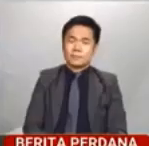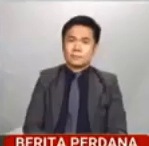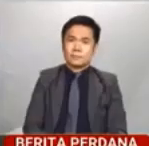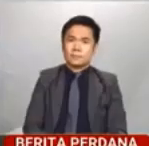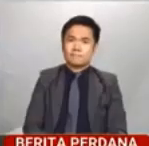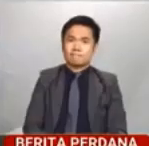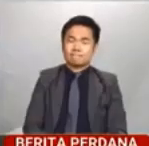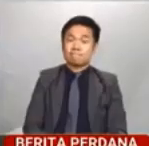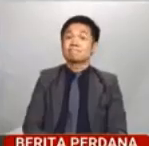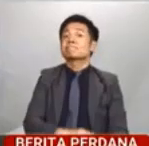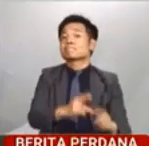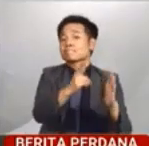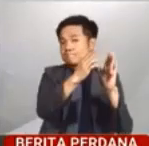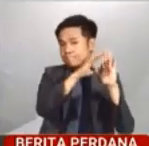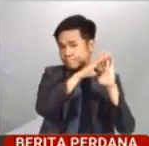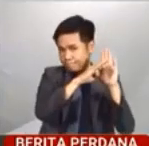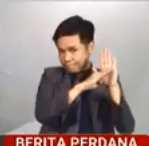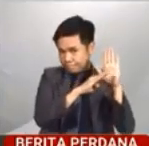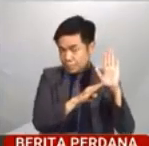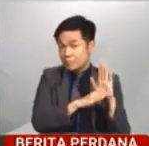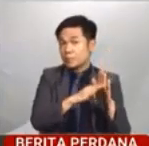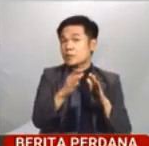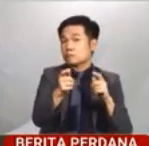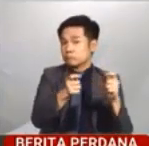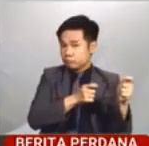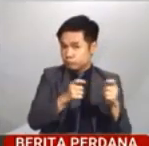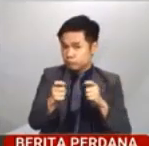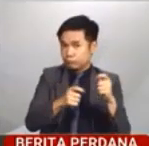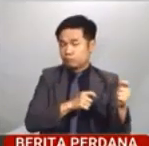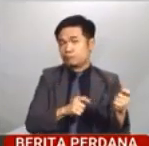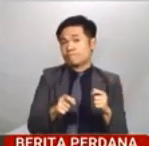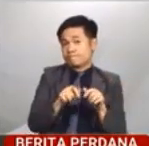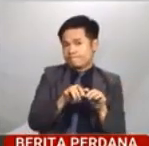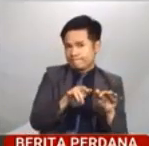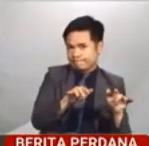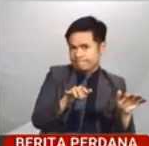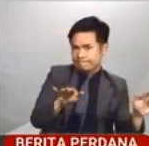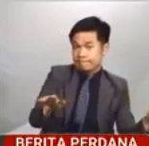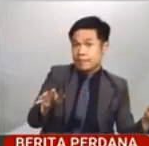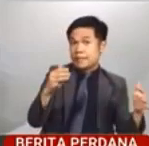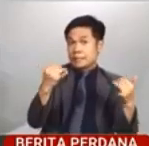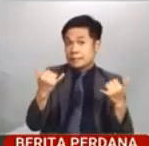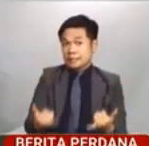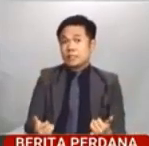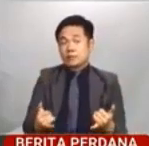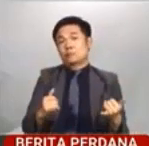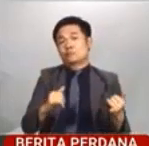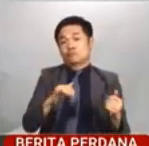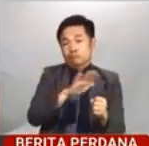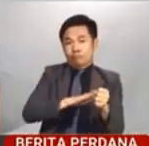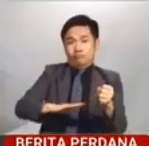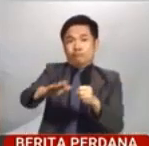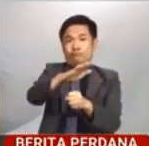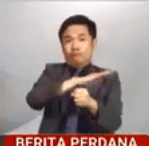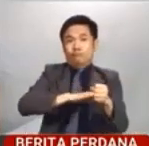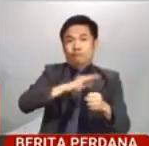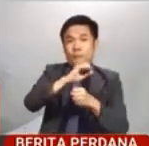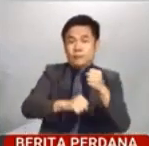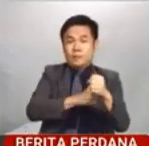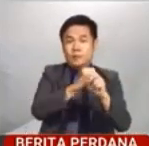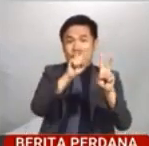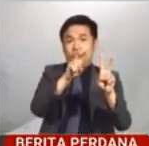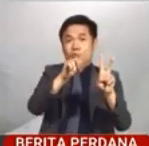Hai peraturan-peraturan pencegahan dan pengawalan penyakit berjangkit langkah-langkah di dalam kawasan tempat ancang kita 2020